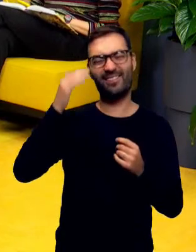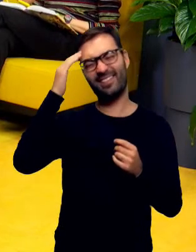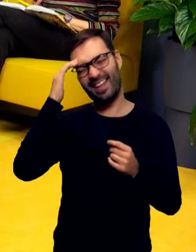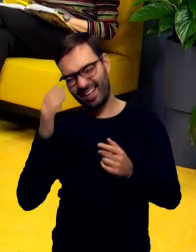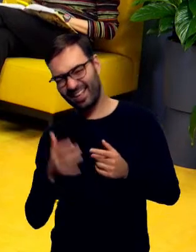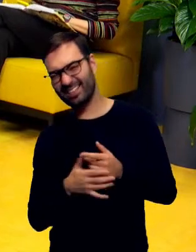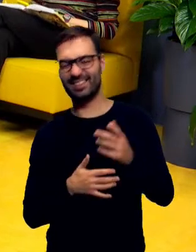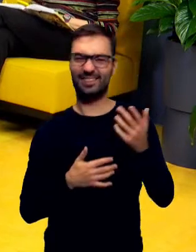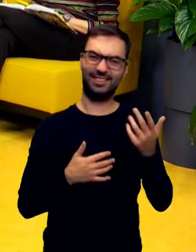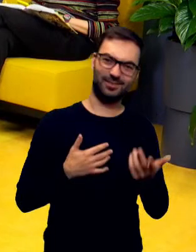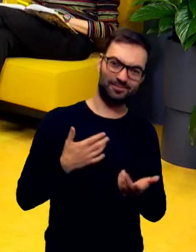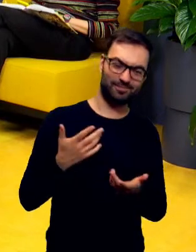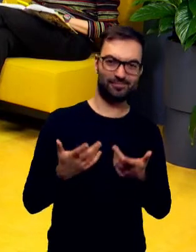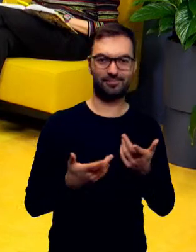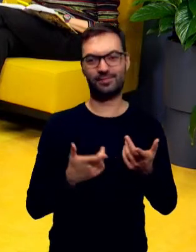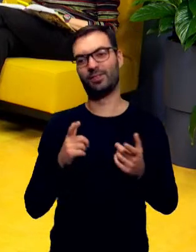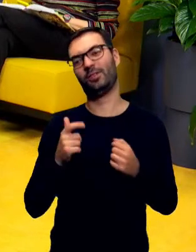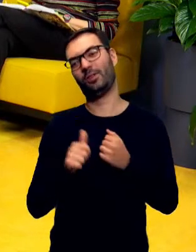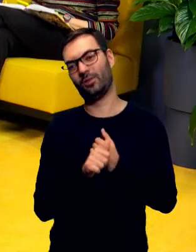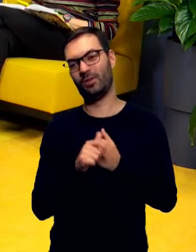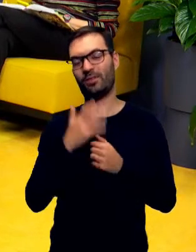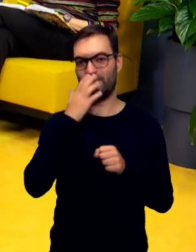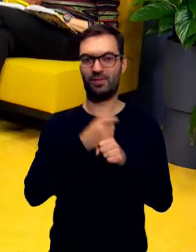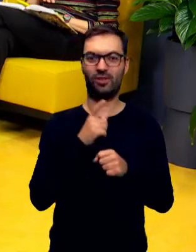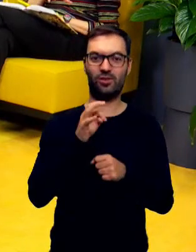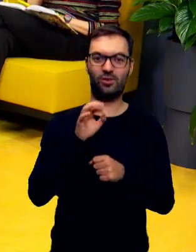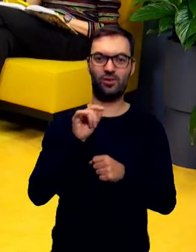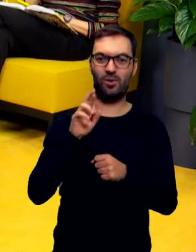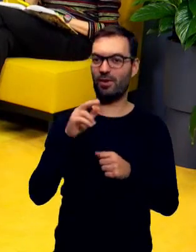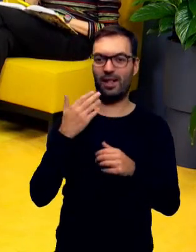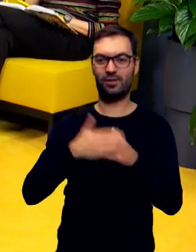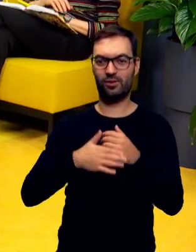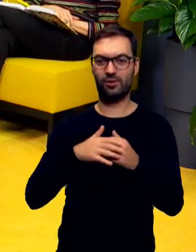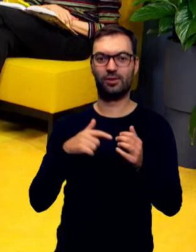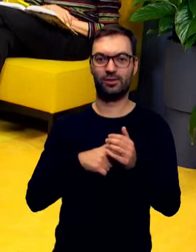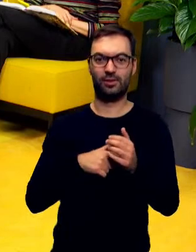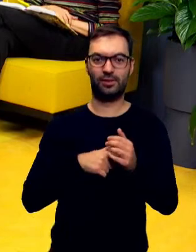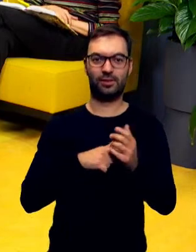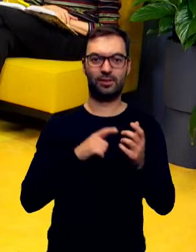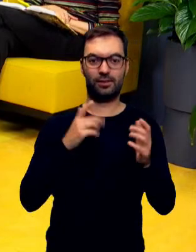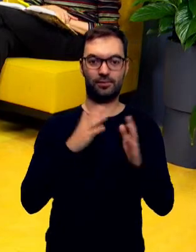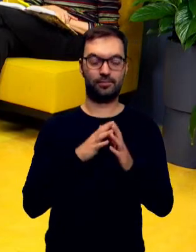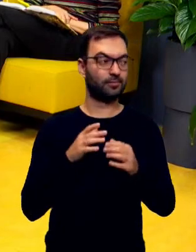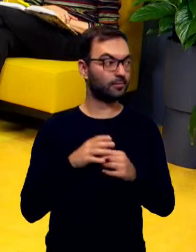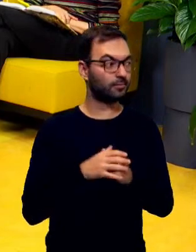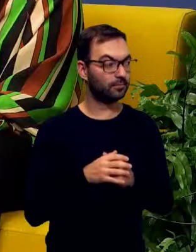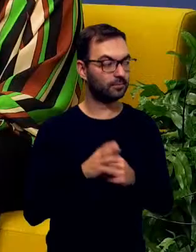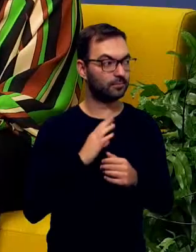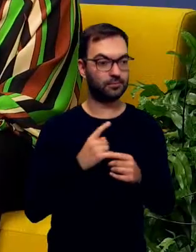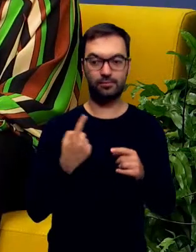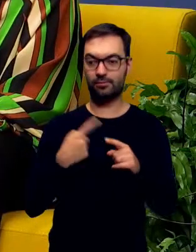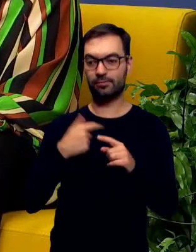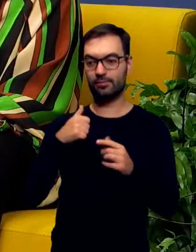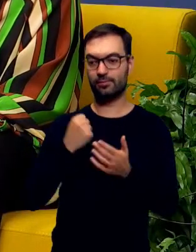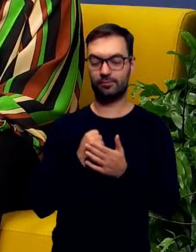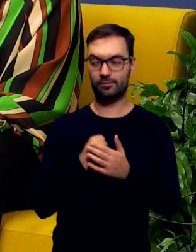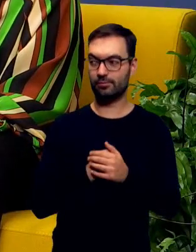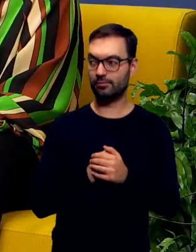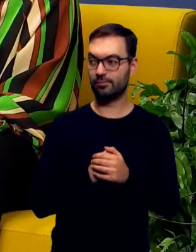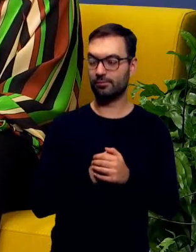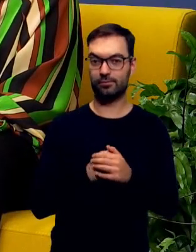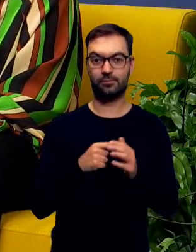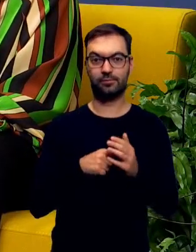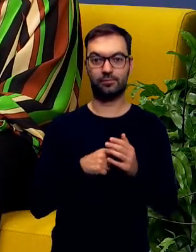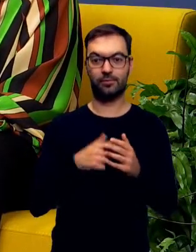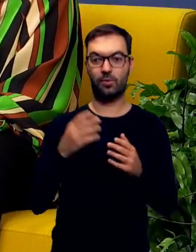wiedzą, ale czym się Tobr zajmuje, ale nie do końca. I to, co się tutaj dzieje, to jest rzeczywiście... Można jeszcze dodać jedną rzecz, że na